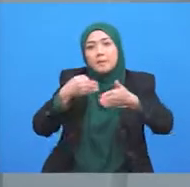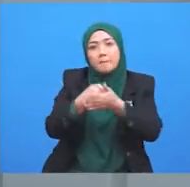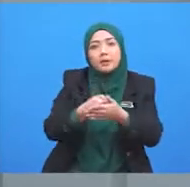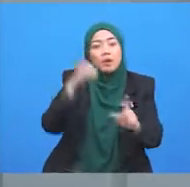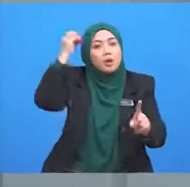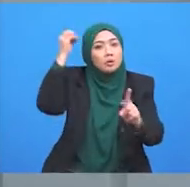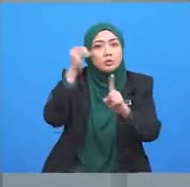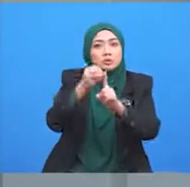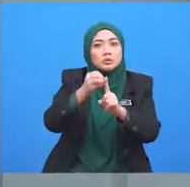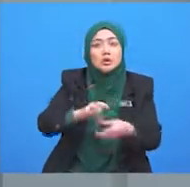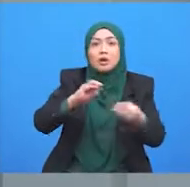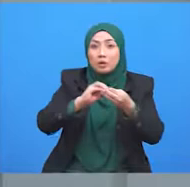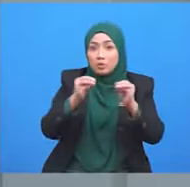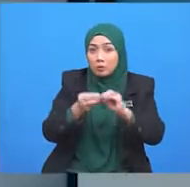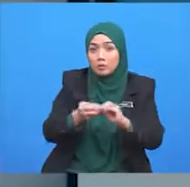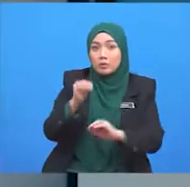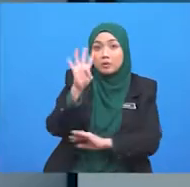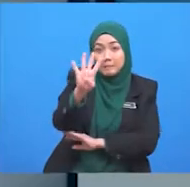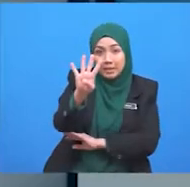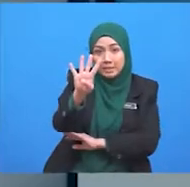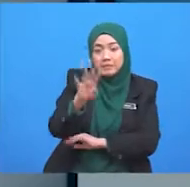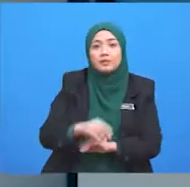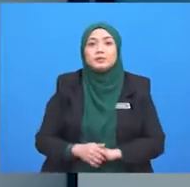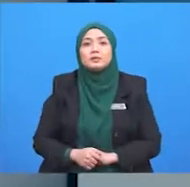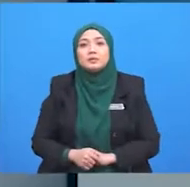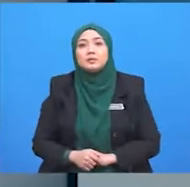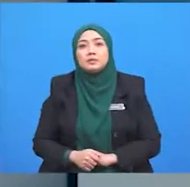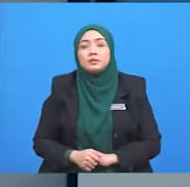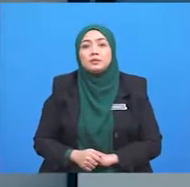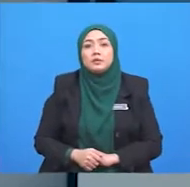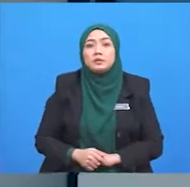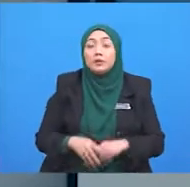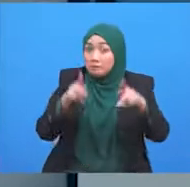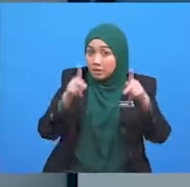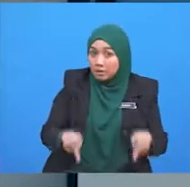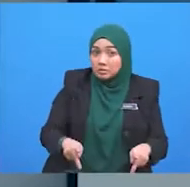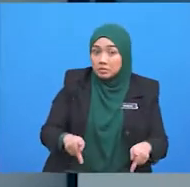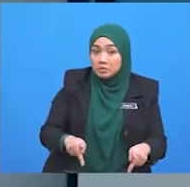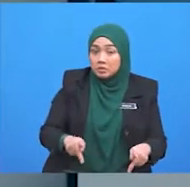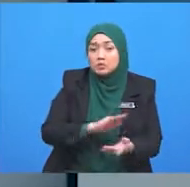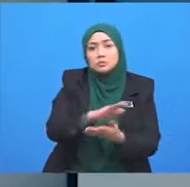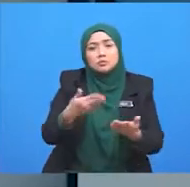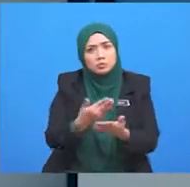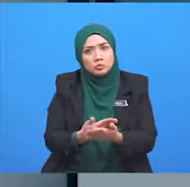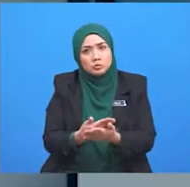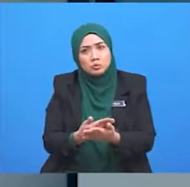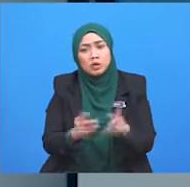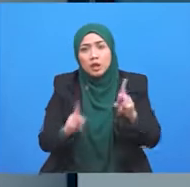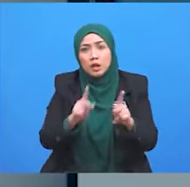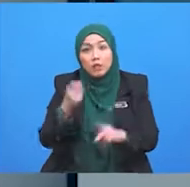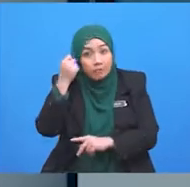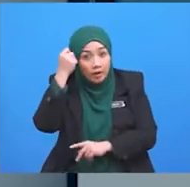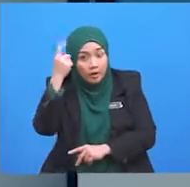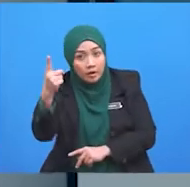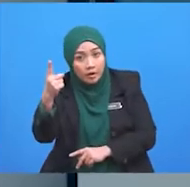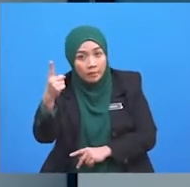pembelajaran kita yang keempat. Pelajar-pelajar, jika pelajar perasan dalam kesan peredaran bumi sebentar tadi, cikgu